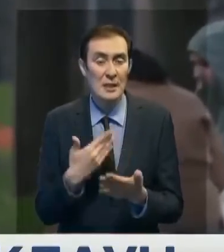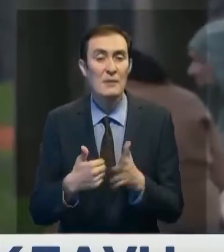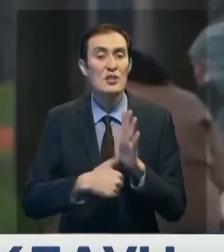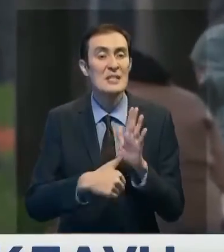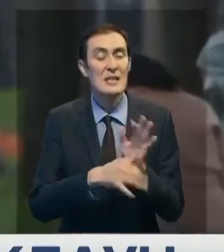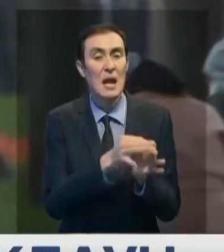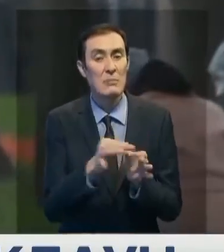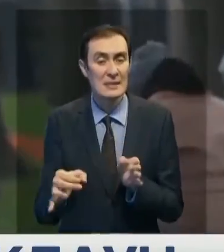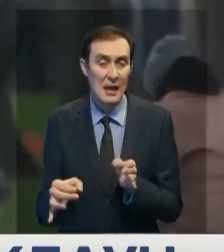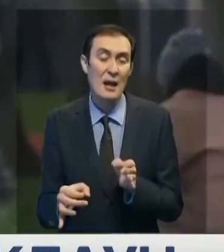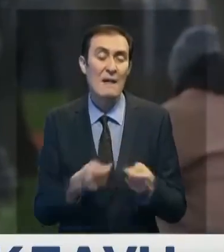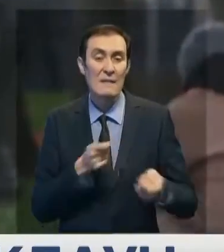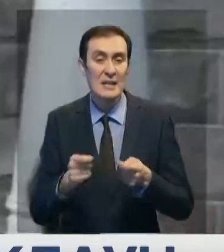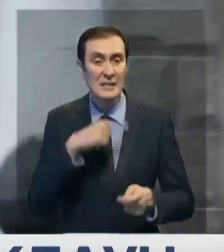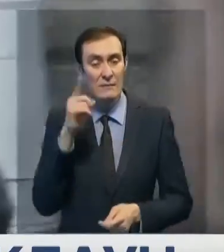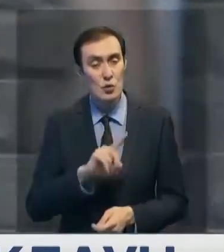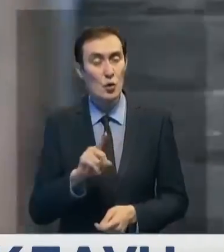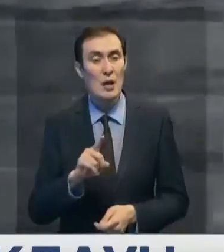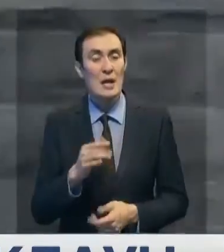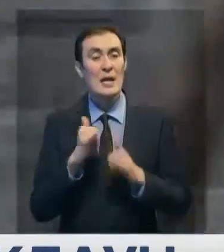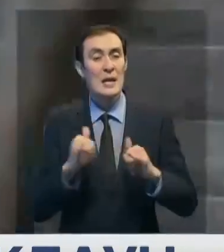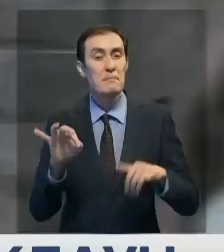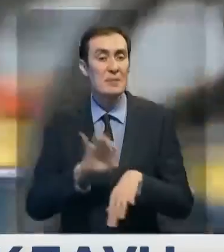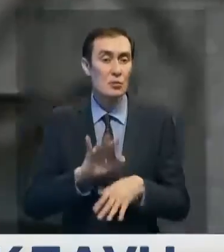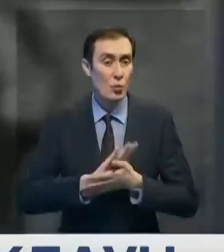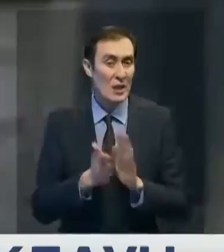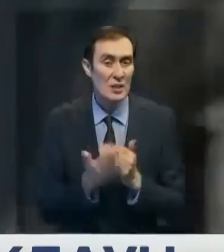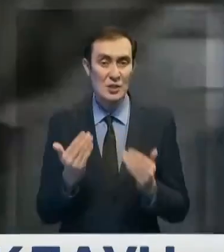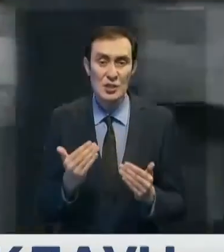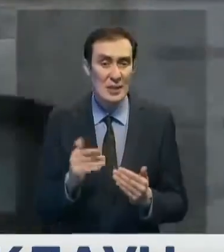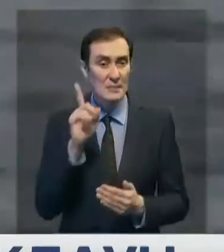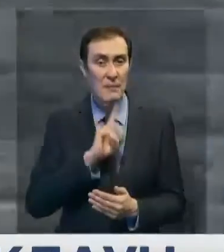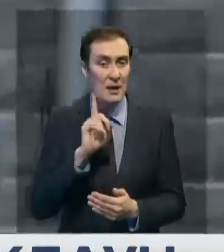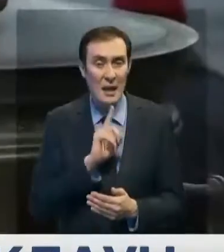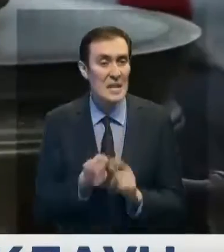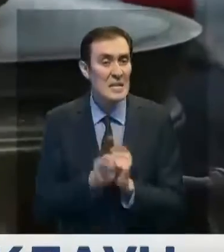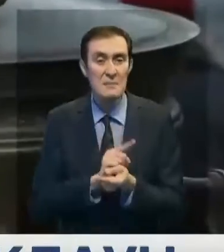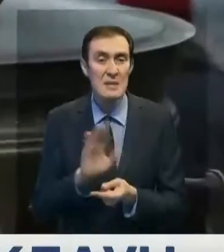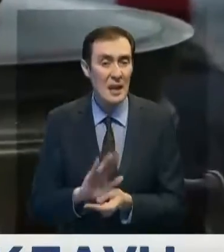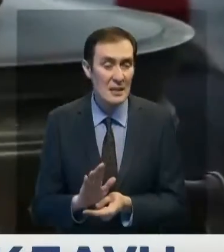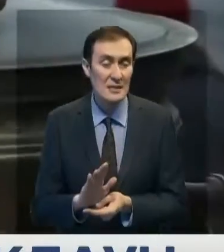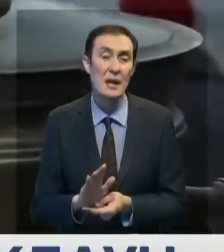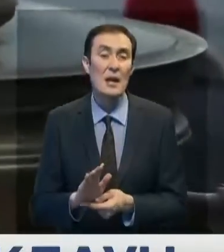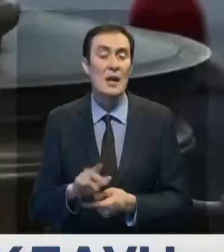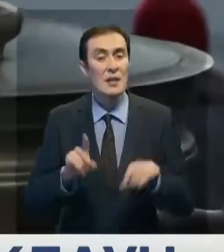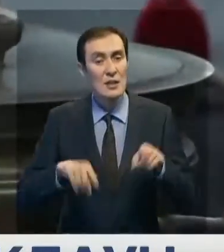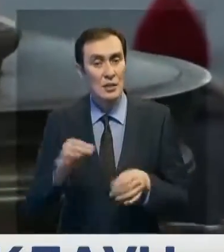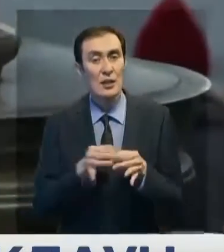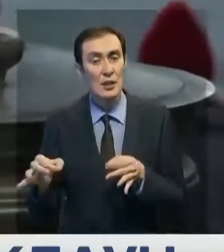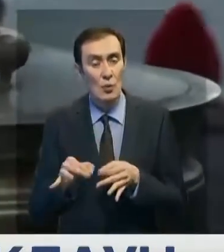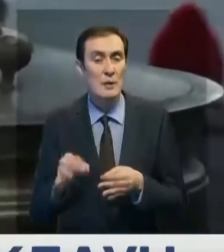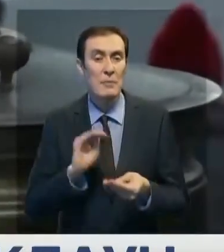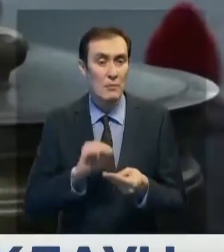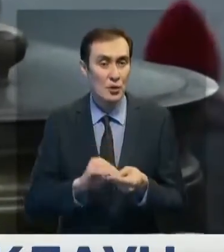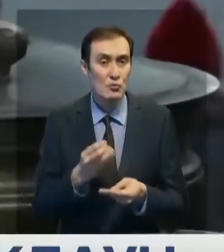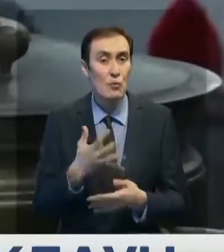6 областях. Местные власти посчитали, что эпидситуация пока кардинально не изменилась. Некоторые регионы страны